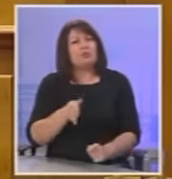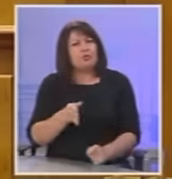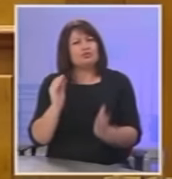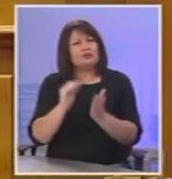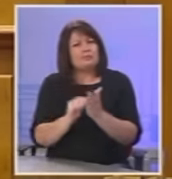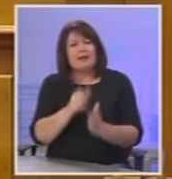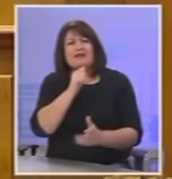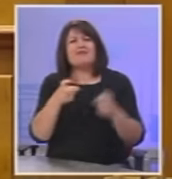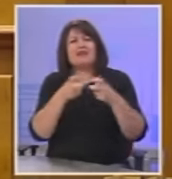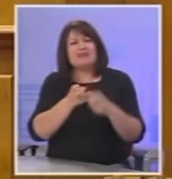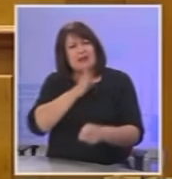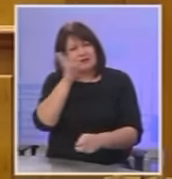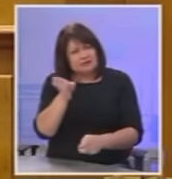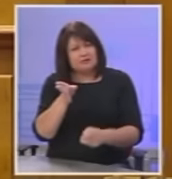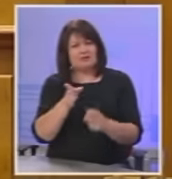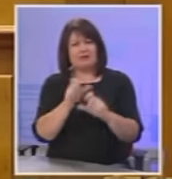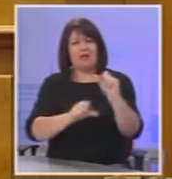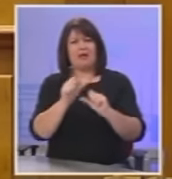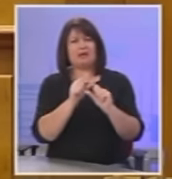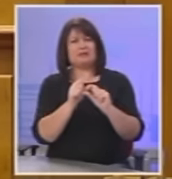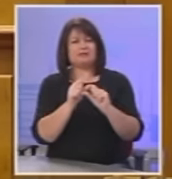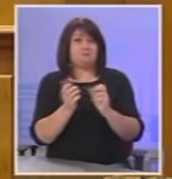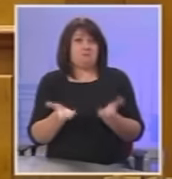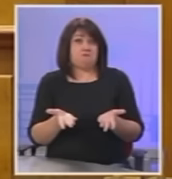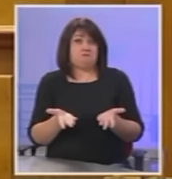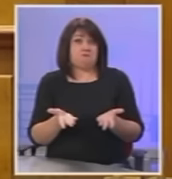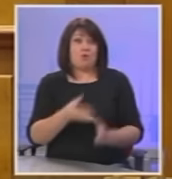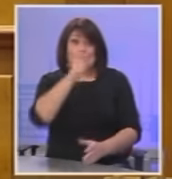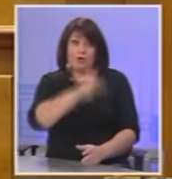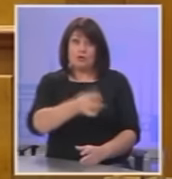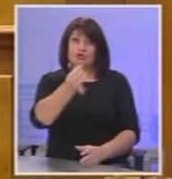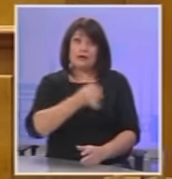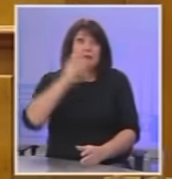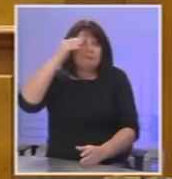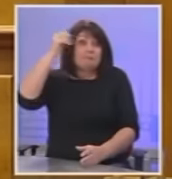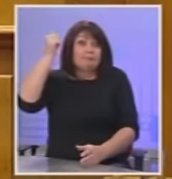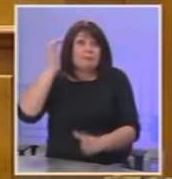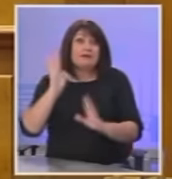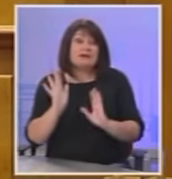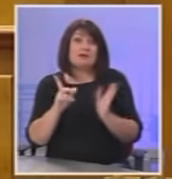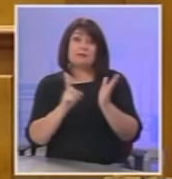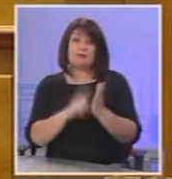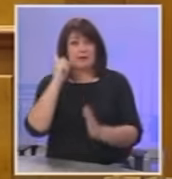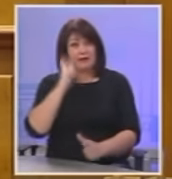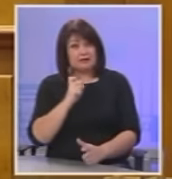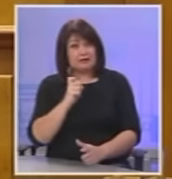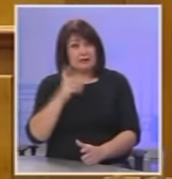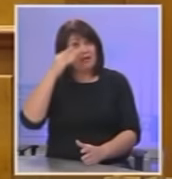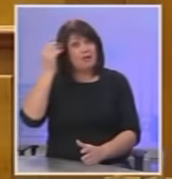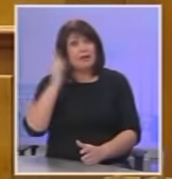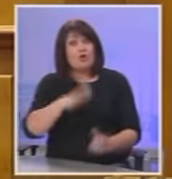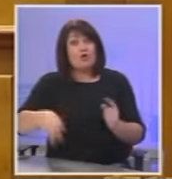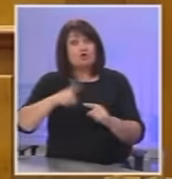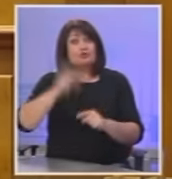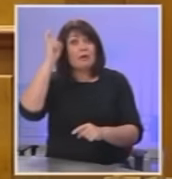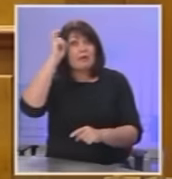ξαναπάει στις Βρυξέλλες να τα αλλάξει. Αν ο ίδιος τώρα μας λέει ότι το ξέχασε, πρέπει να ξέρει πως δεν το ξεχνάει ούτε ο